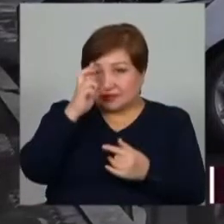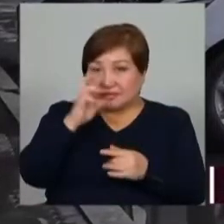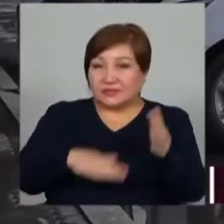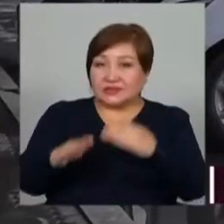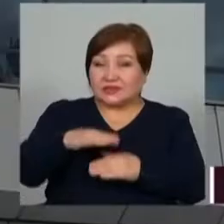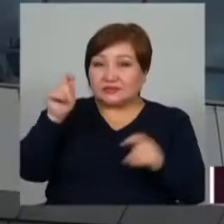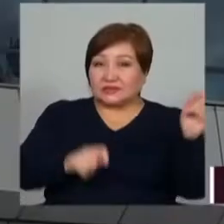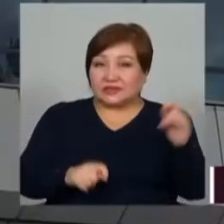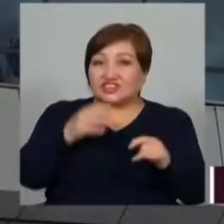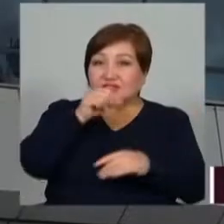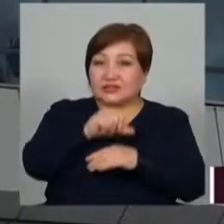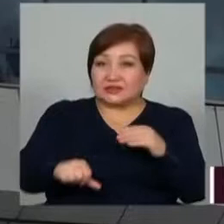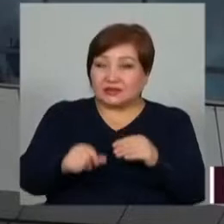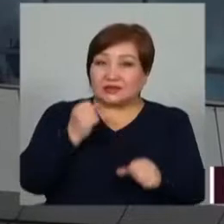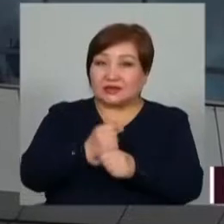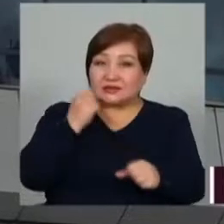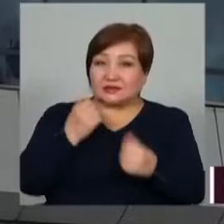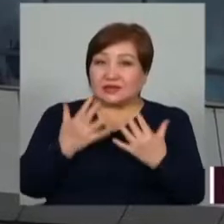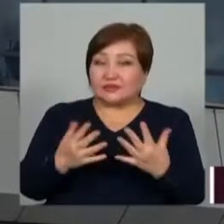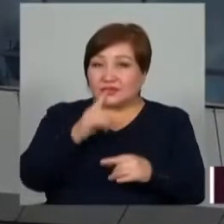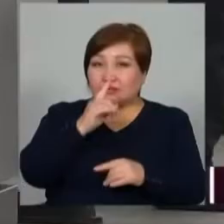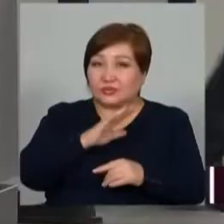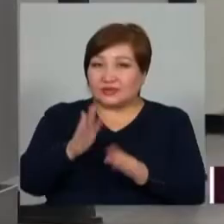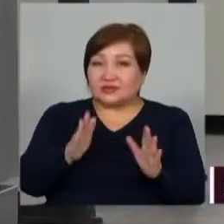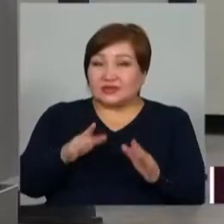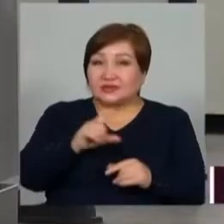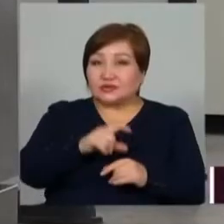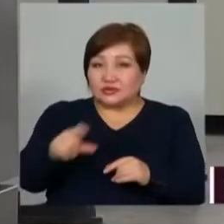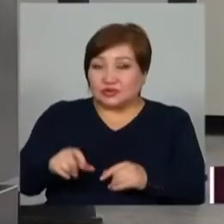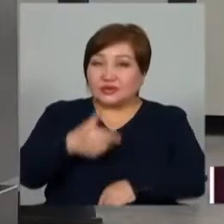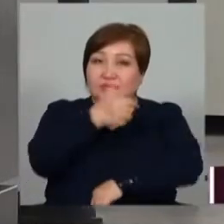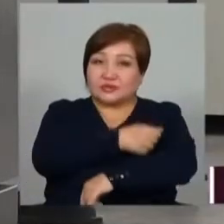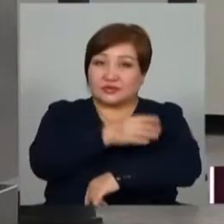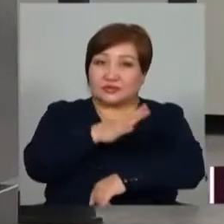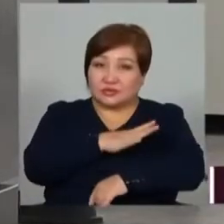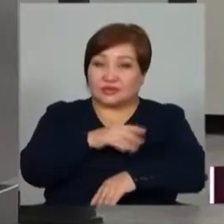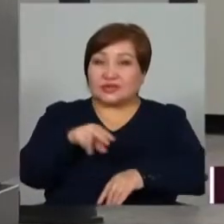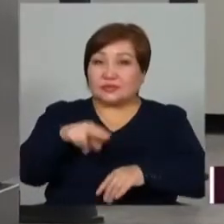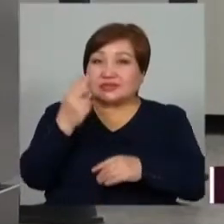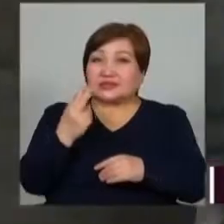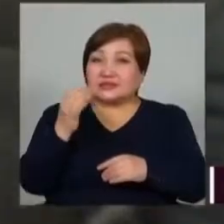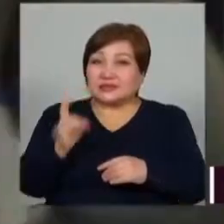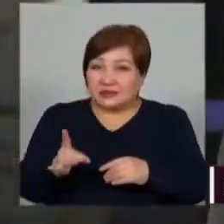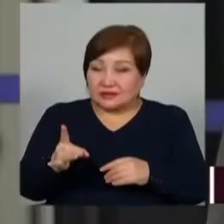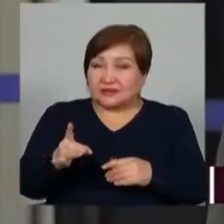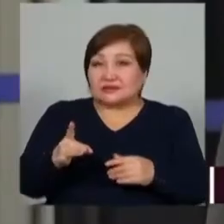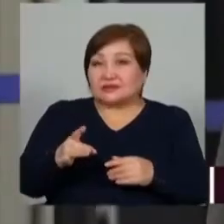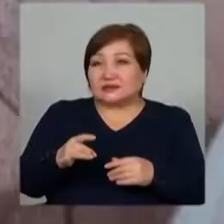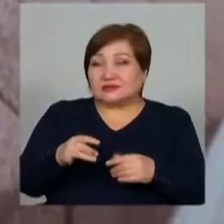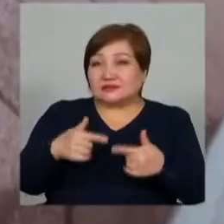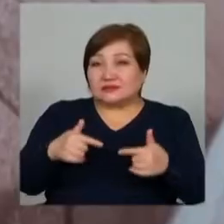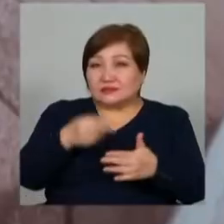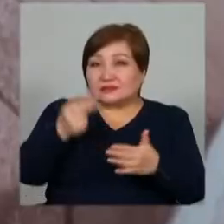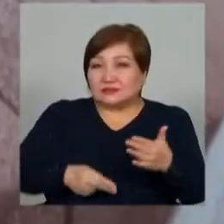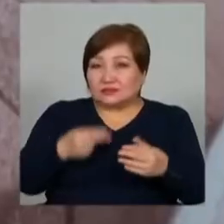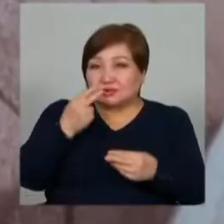келетін шетелдіктерге қатаң талаптар қойылмайды. Тек жолаушылар екпе салдырған болу және ПТР тестінің анықтамасын көрсетуі тиіс.